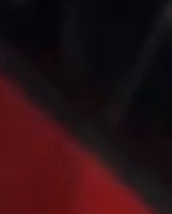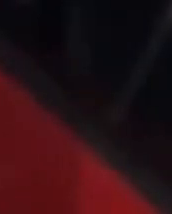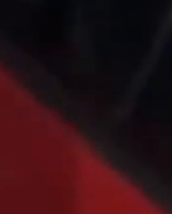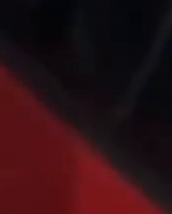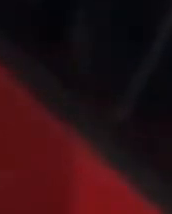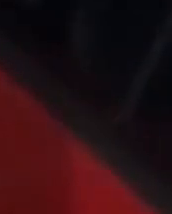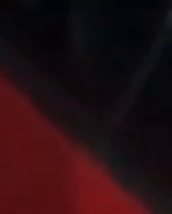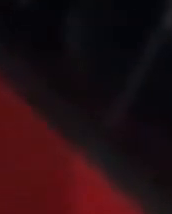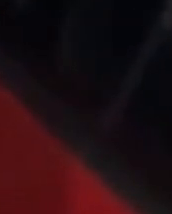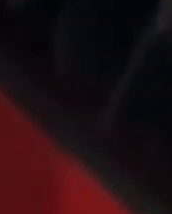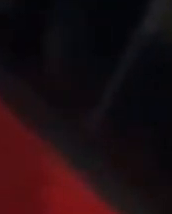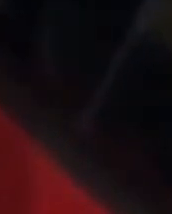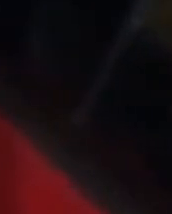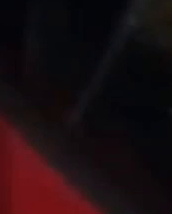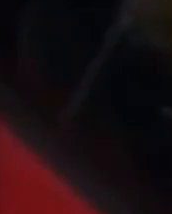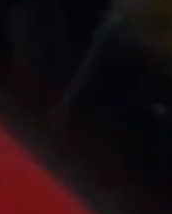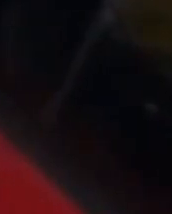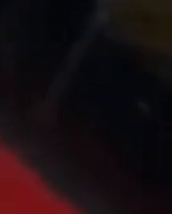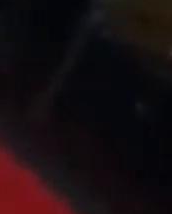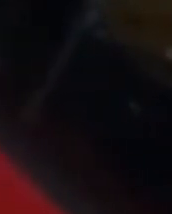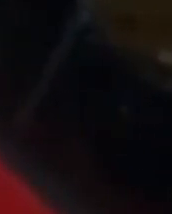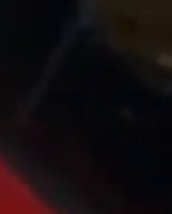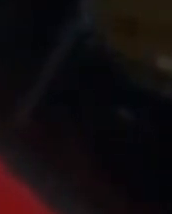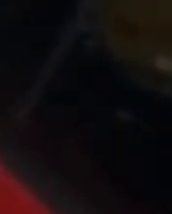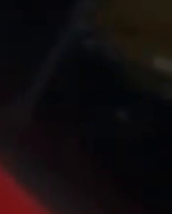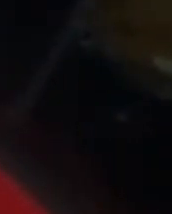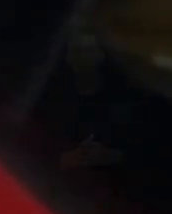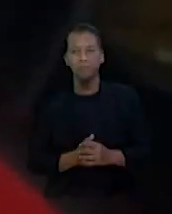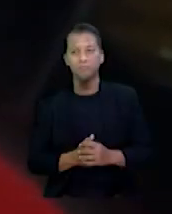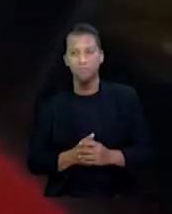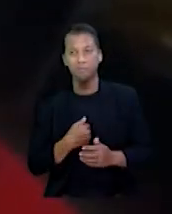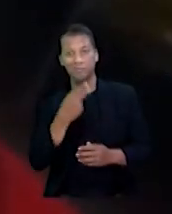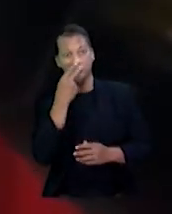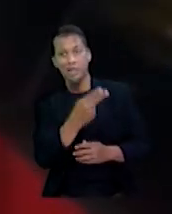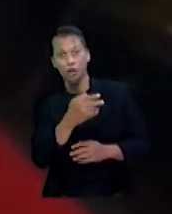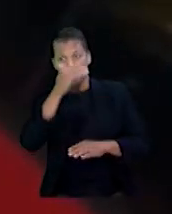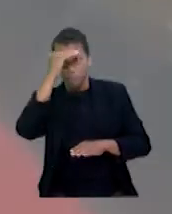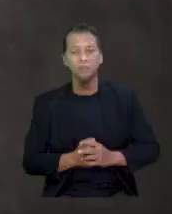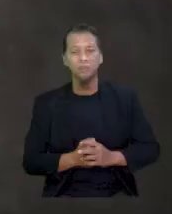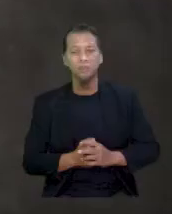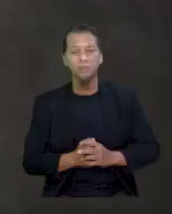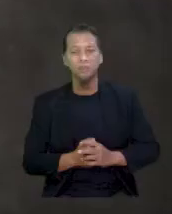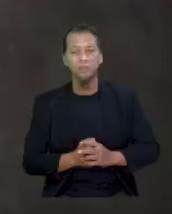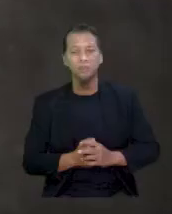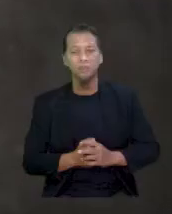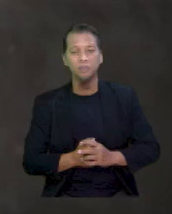Berutara naik ya. Tapi waktu kita lihat itu mobil memang sudah oleng atau oleng, sudah oleng.